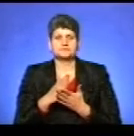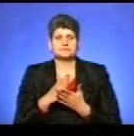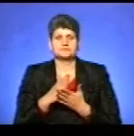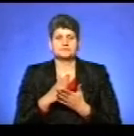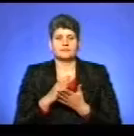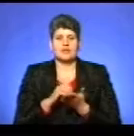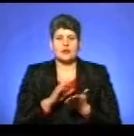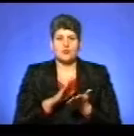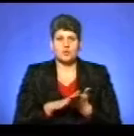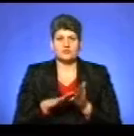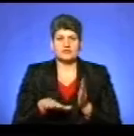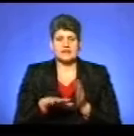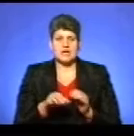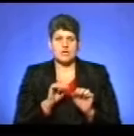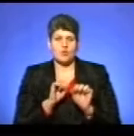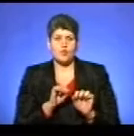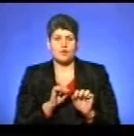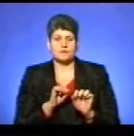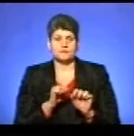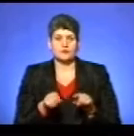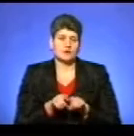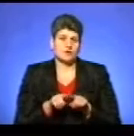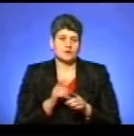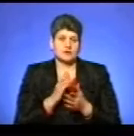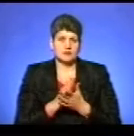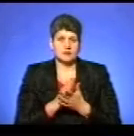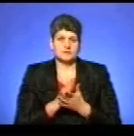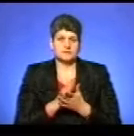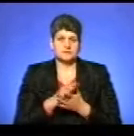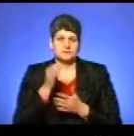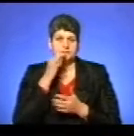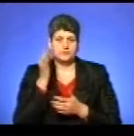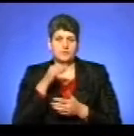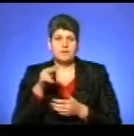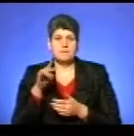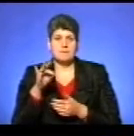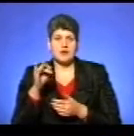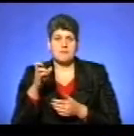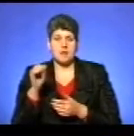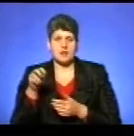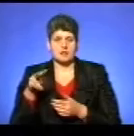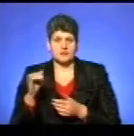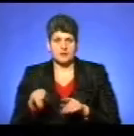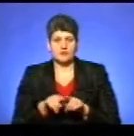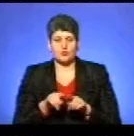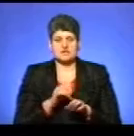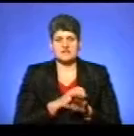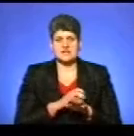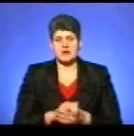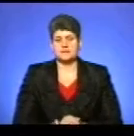перебуває на обліку в територіальній обороні. Те саме стосується досвіду передового прибалтики країн, а також Швейцарії.